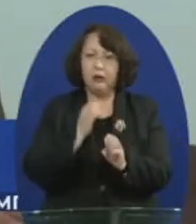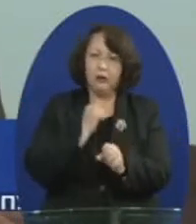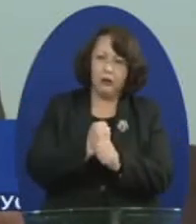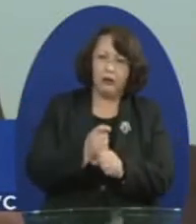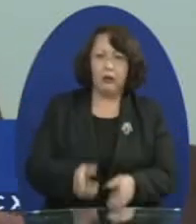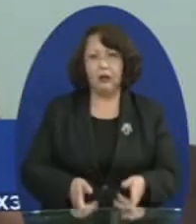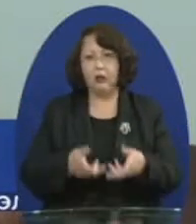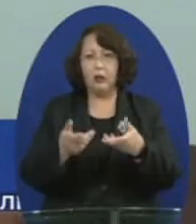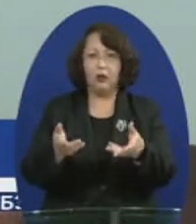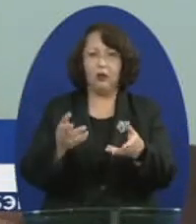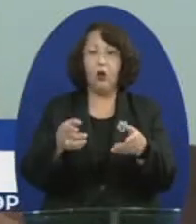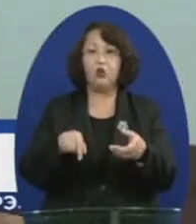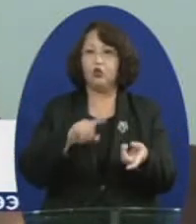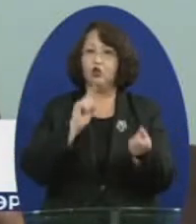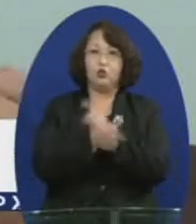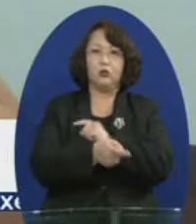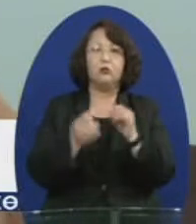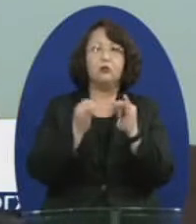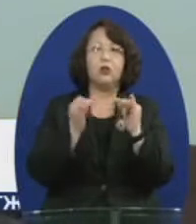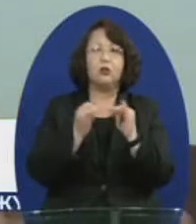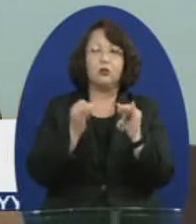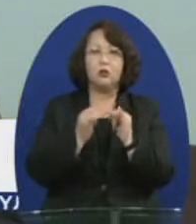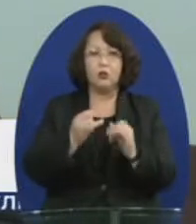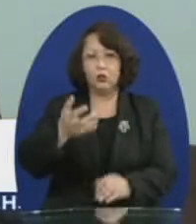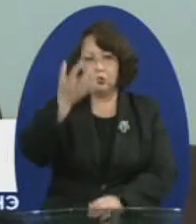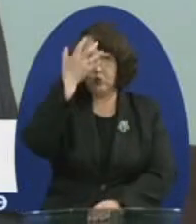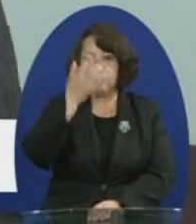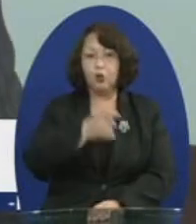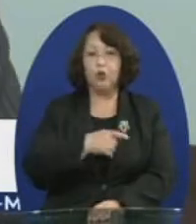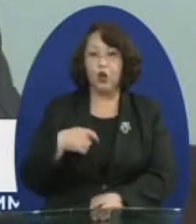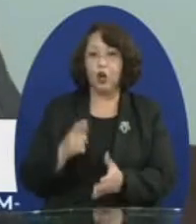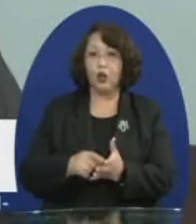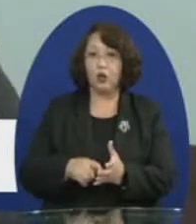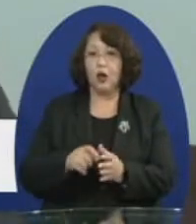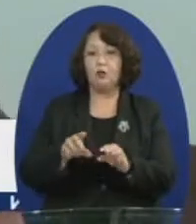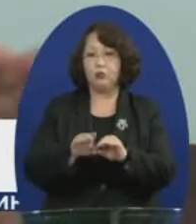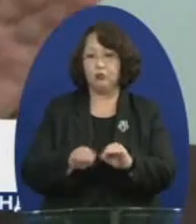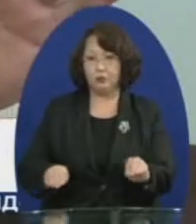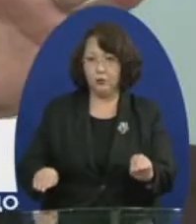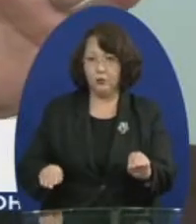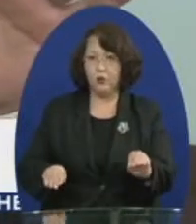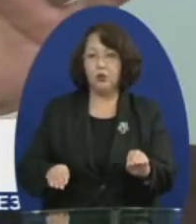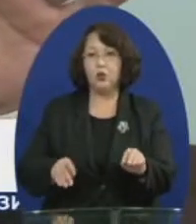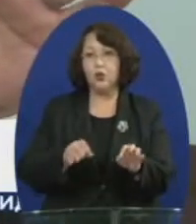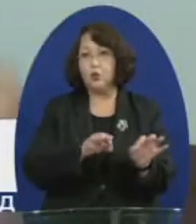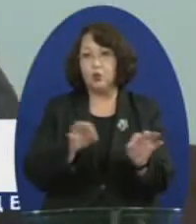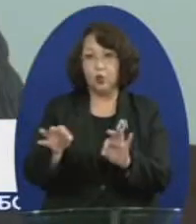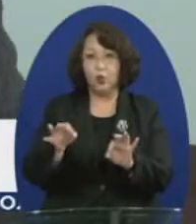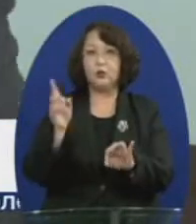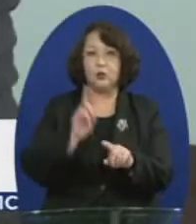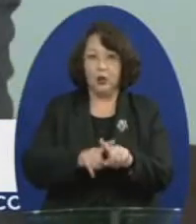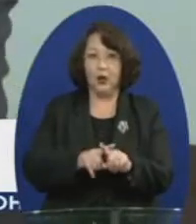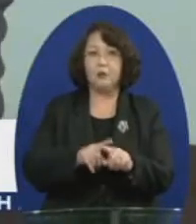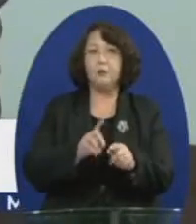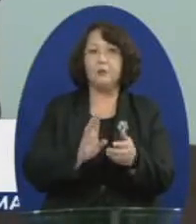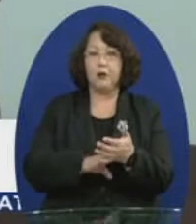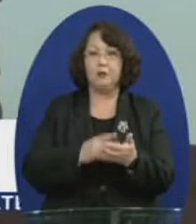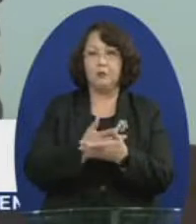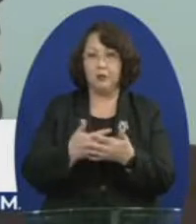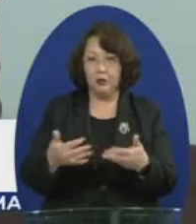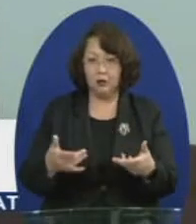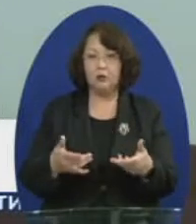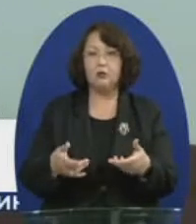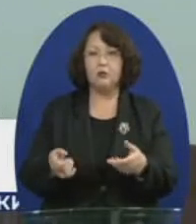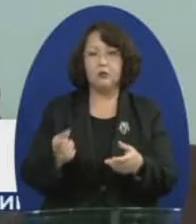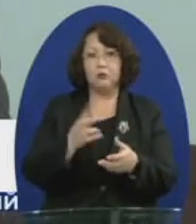канонд бол айж өгч байгаа шээ. Одоо энэ бол цахимжин төрд өөртөө байгаа материал дотоод авчна. А сунгах болохоор дахиад нөгөө бүх хүчмэндээ бүрдүүлнэ. Тэгээд нөгөө даргын